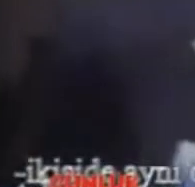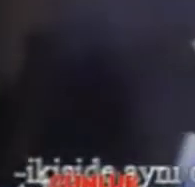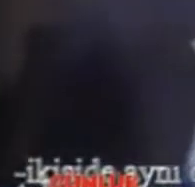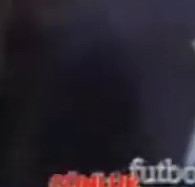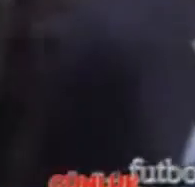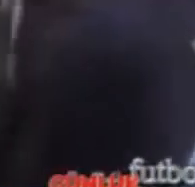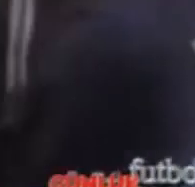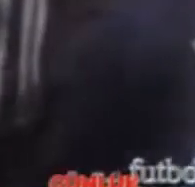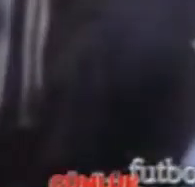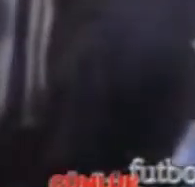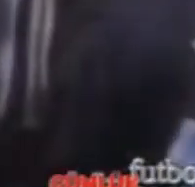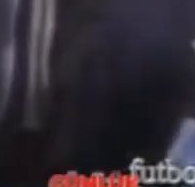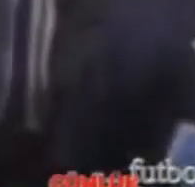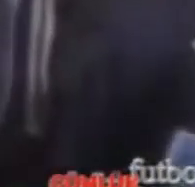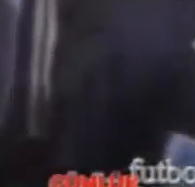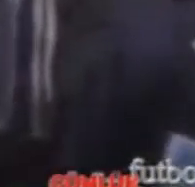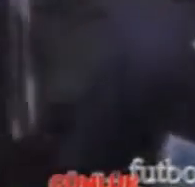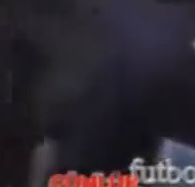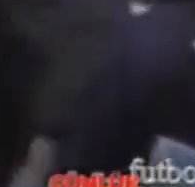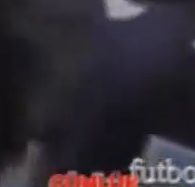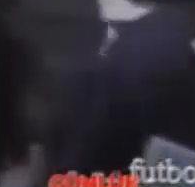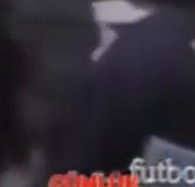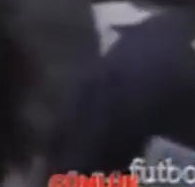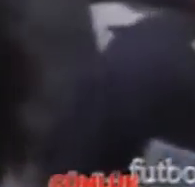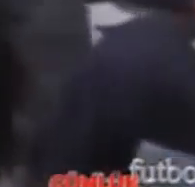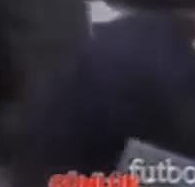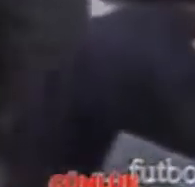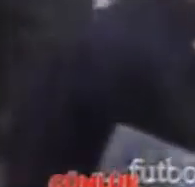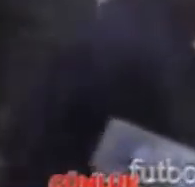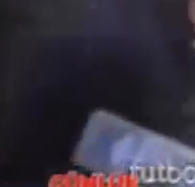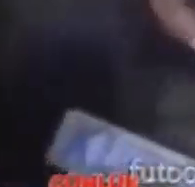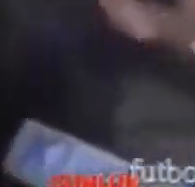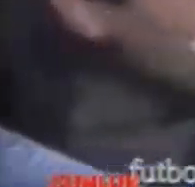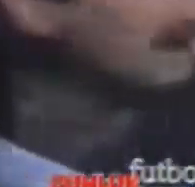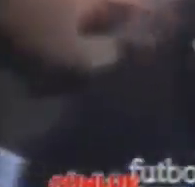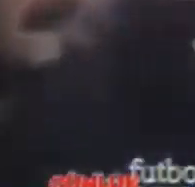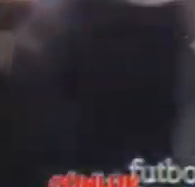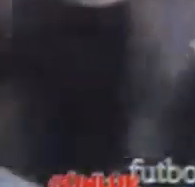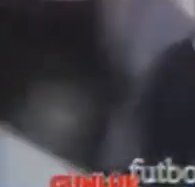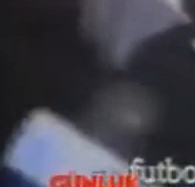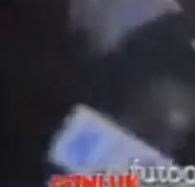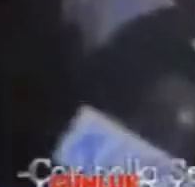İngiliz takımı diyor. Trabzonspor'da aynı ayarda futbol oynuyor diyor. Birinci yarı. İkinci yarı ne olur?